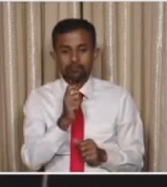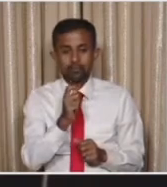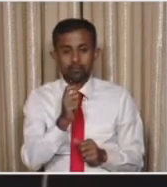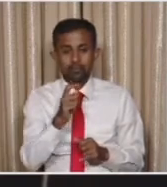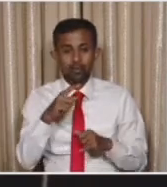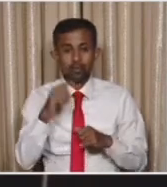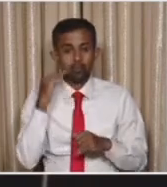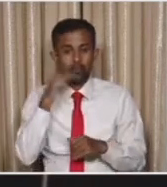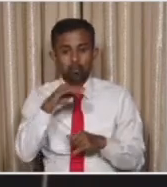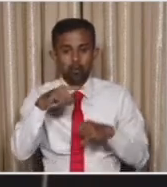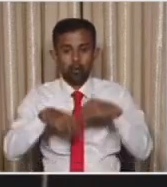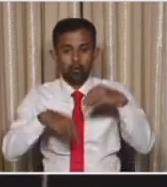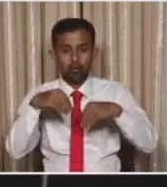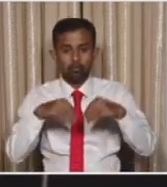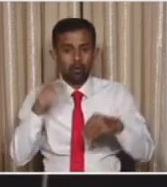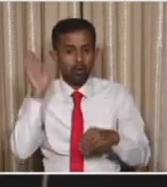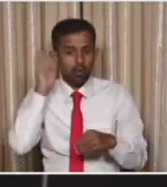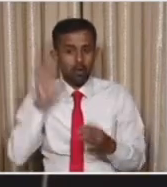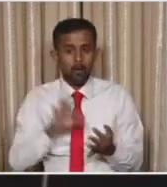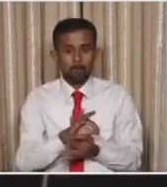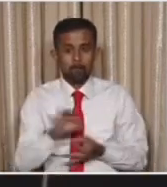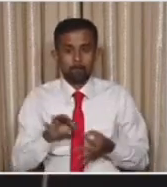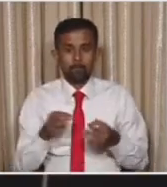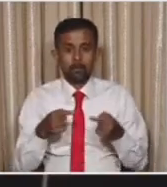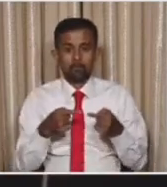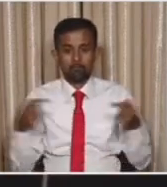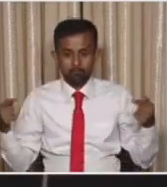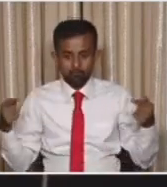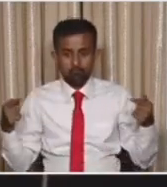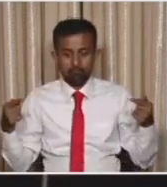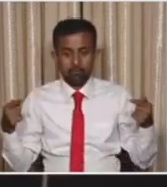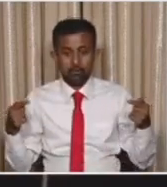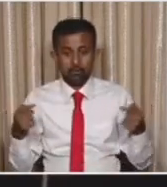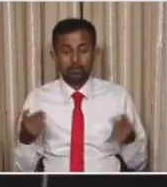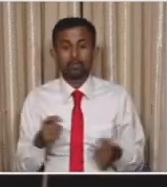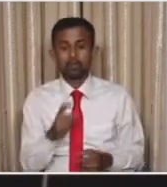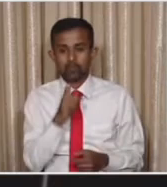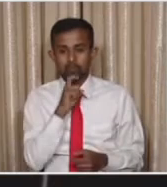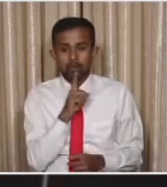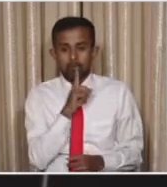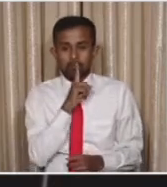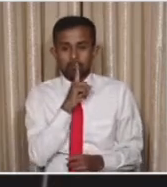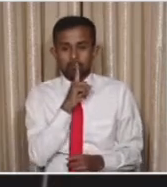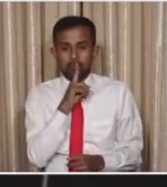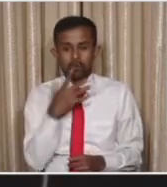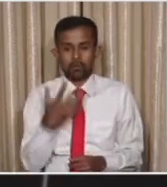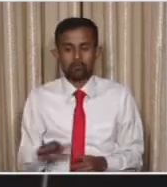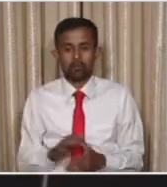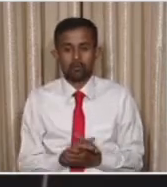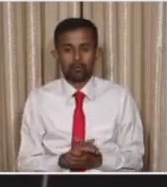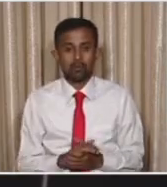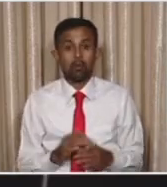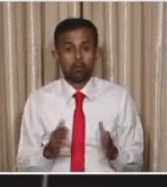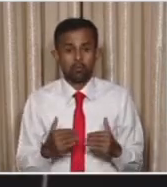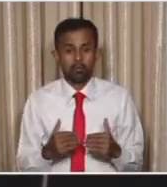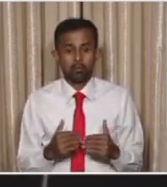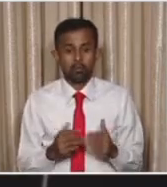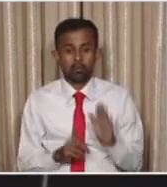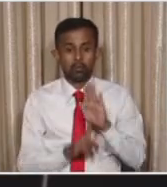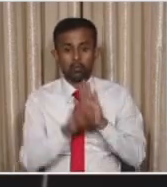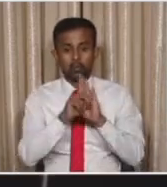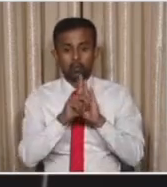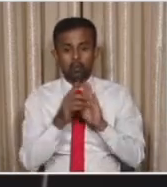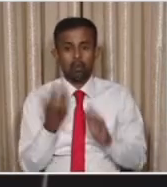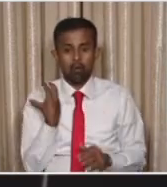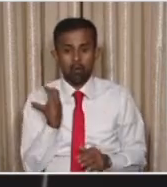ජනමත විචාරණයේ ගේන එක ප්‍රජාතන්ත්‍රවාදී විරෝධී කියලා තිබිලත් ඒ තුසාවිය නිහඬව හිටියා. ඒ පමණක් නෙමෙයි, උතුරේ